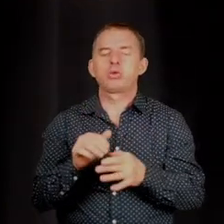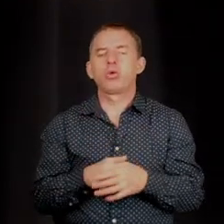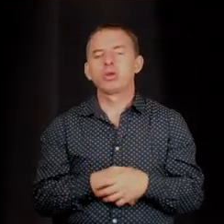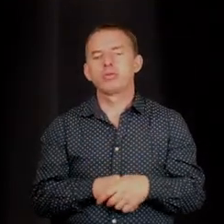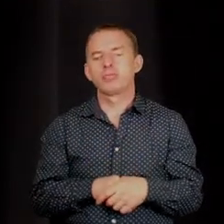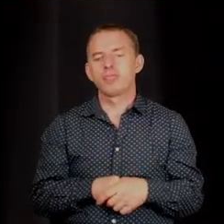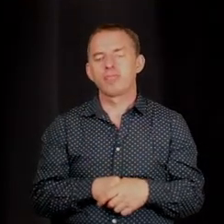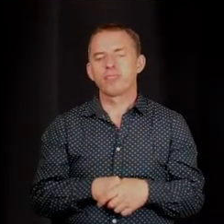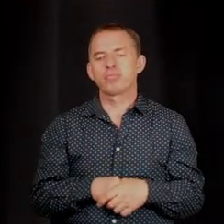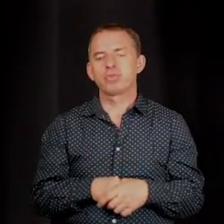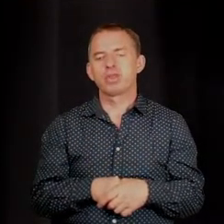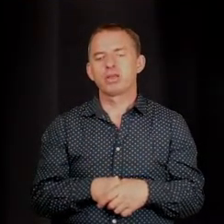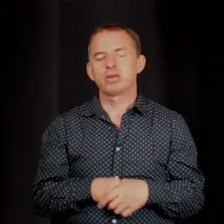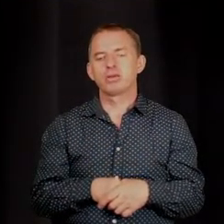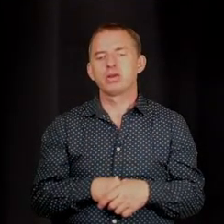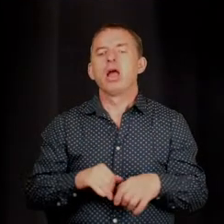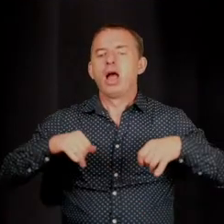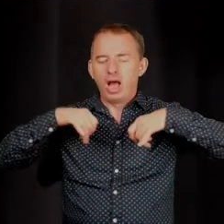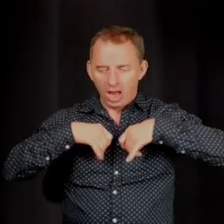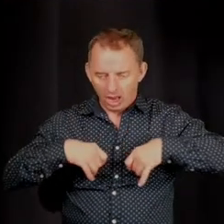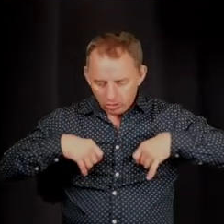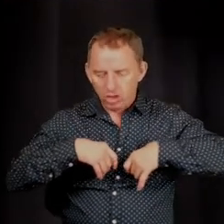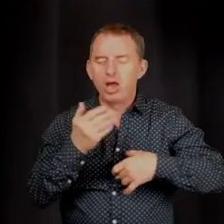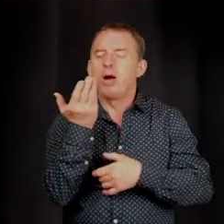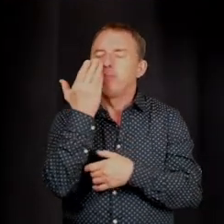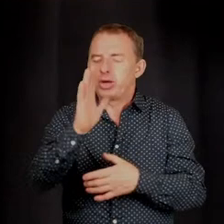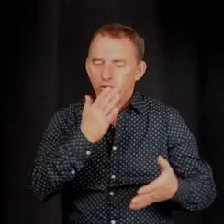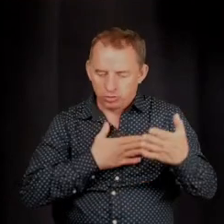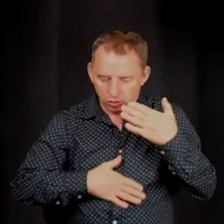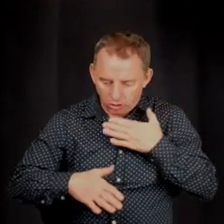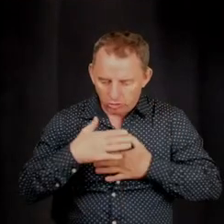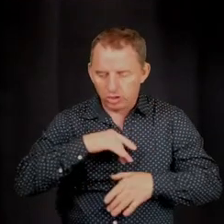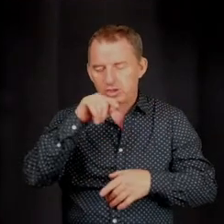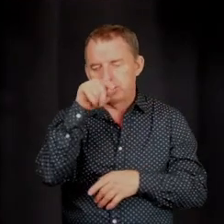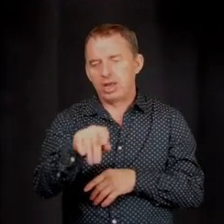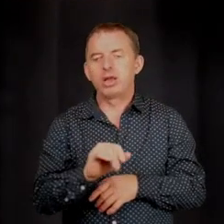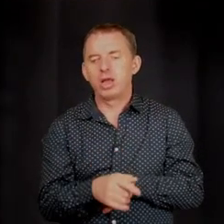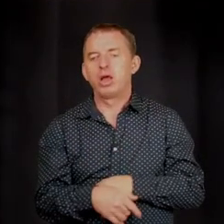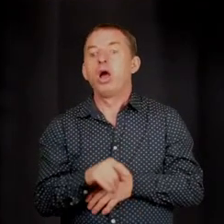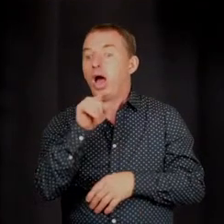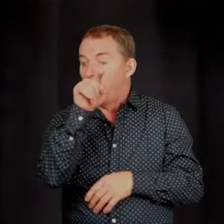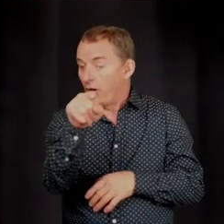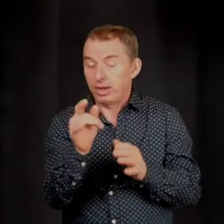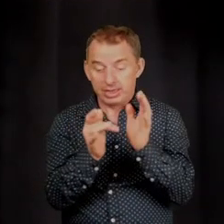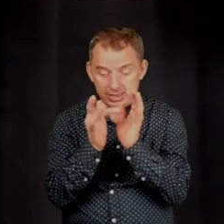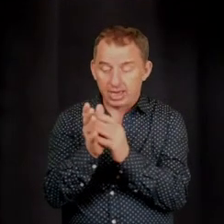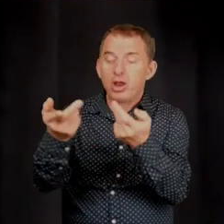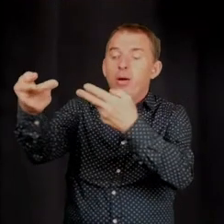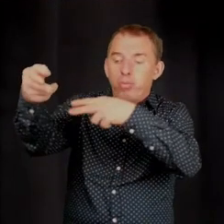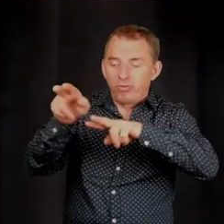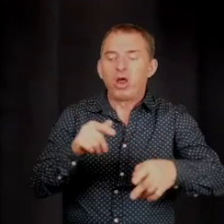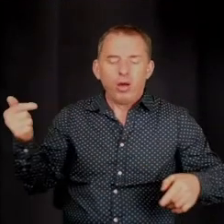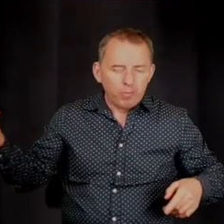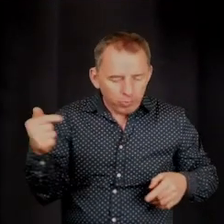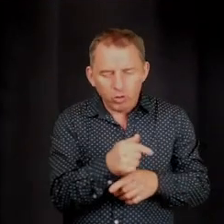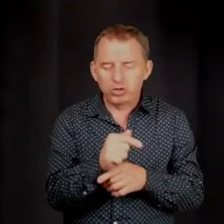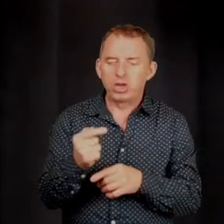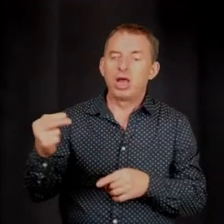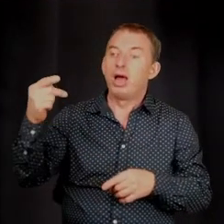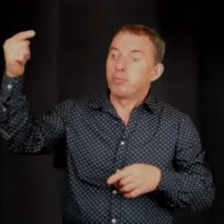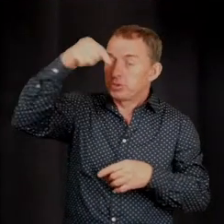heaven to tell the disciples about it. Aniołowie tak bardzo cieszyli się z tego, że on powróci, że musieli przyjść z nieba, aby